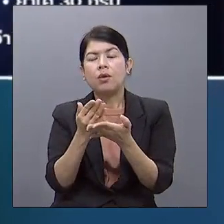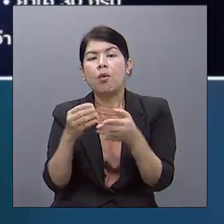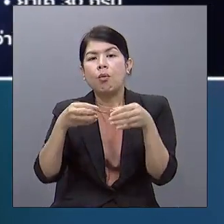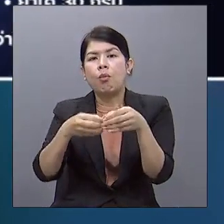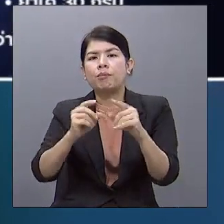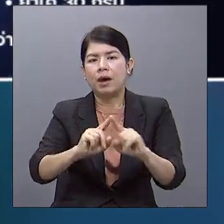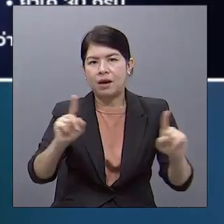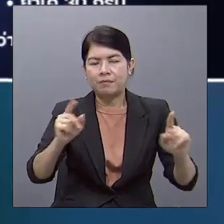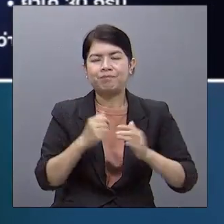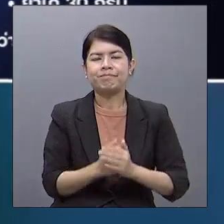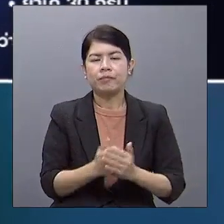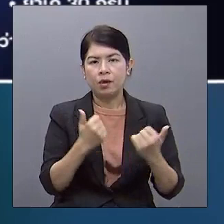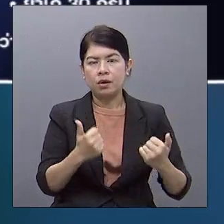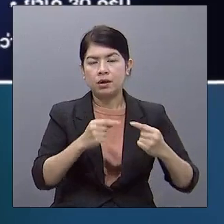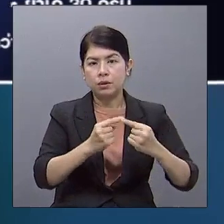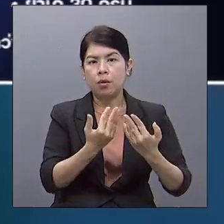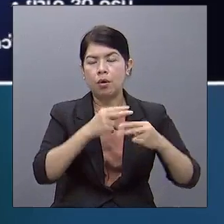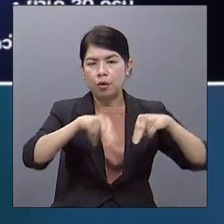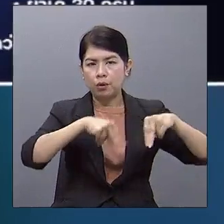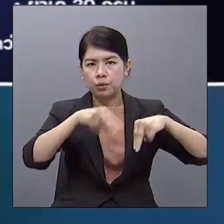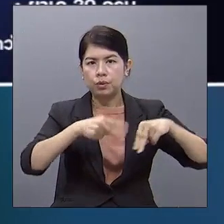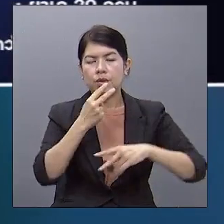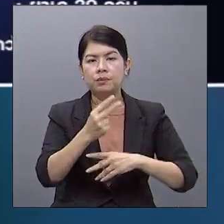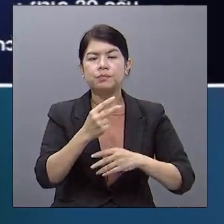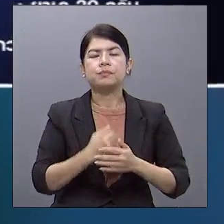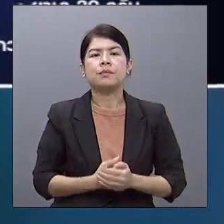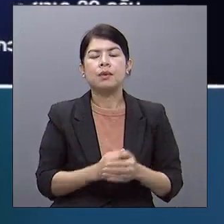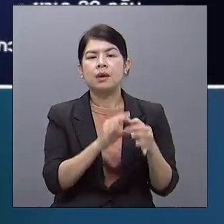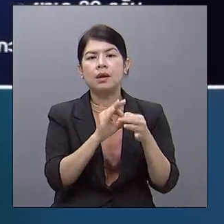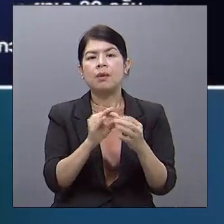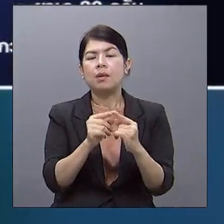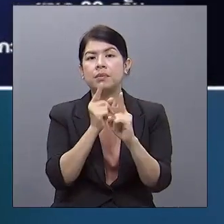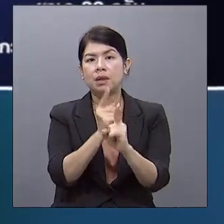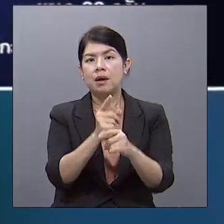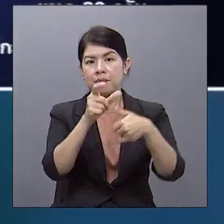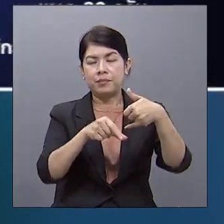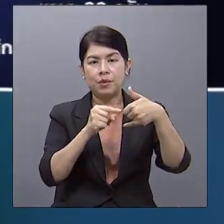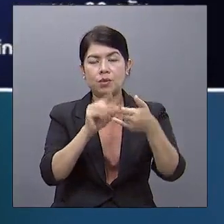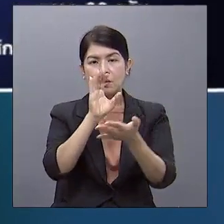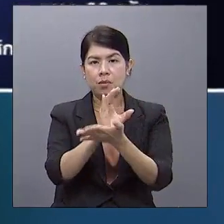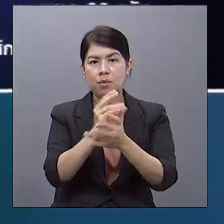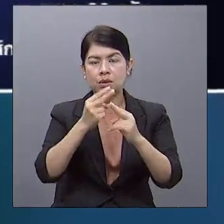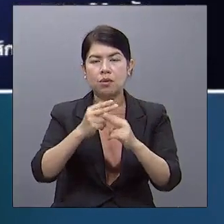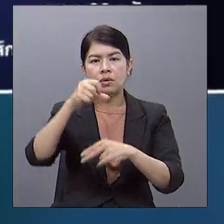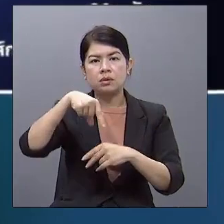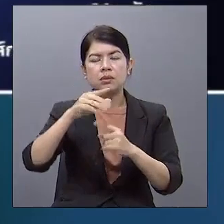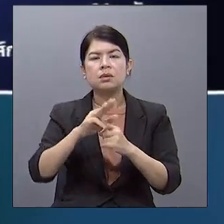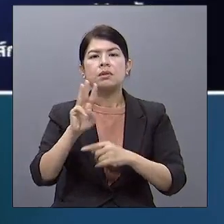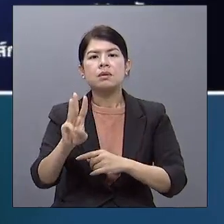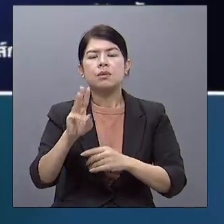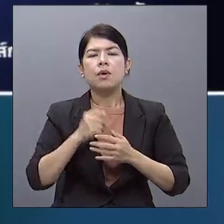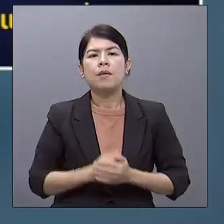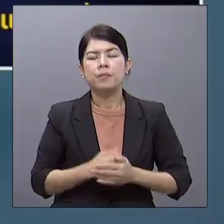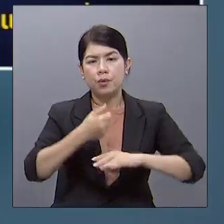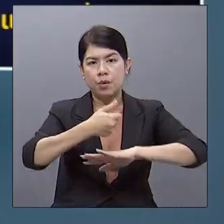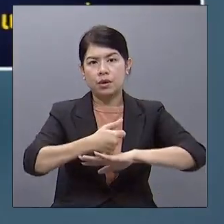แต่ยังอยู่ระหว่างการสืบสวนขยายผลต่อส่วนการติดตามตัวสารวัตรตัวพลตำรวจเอกดำรงศักดิ์กิตติพัฒน์ผู้